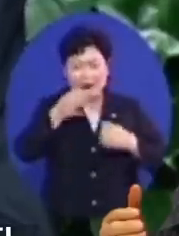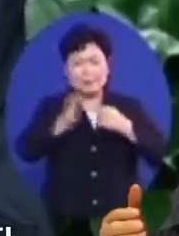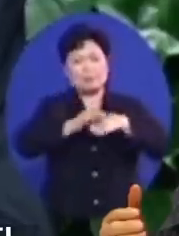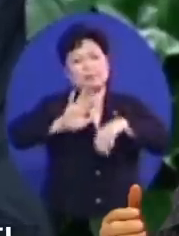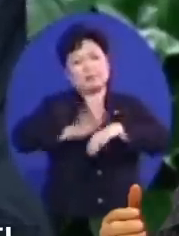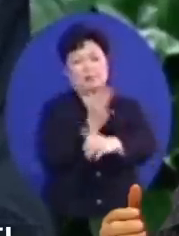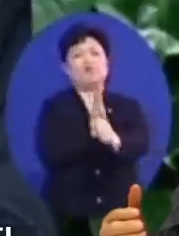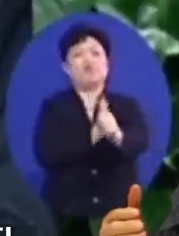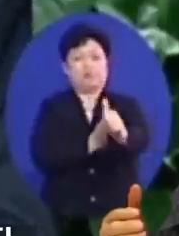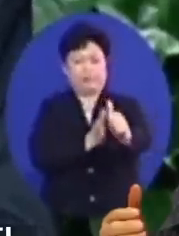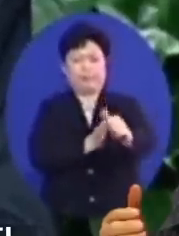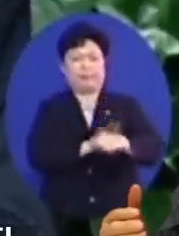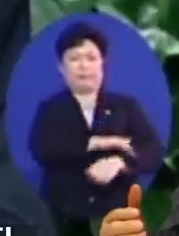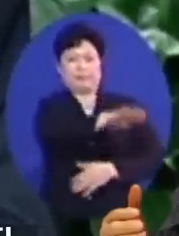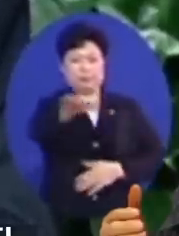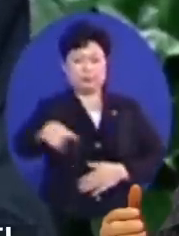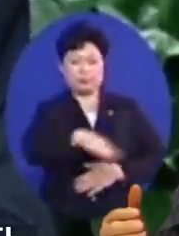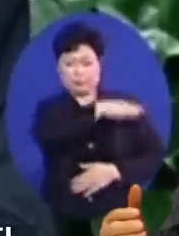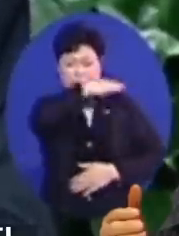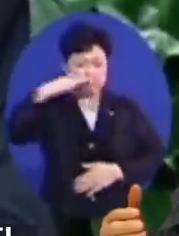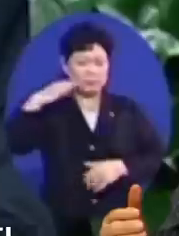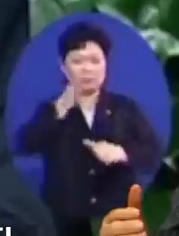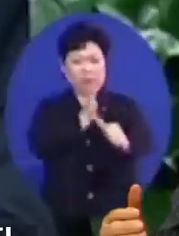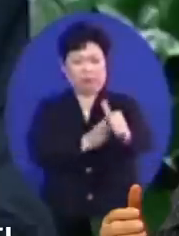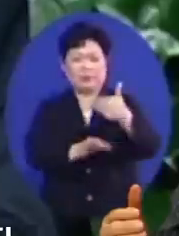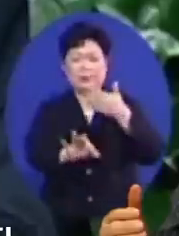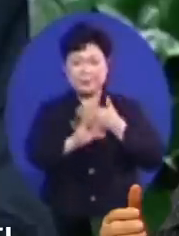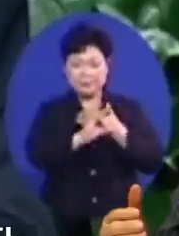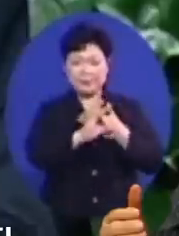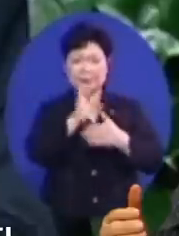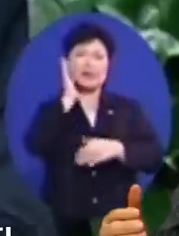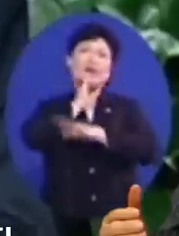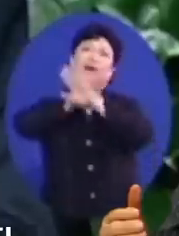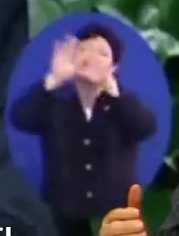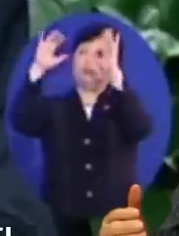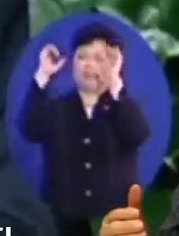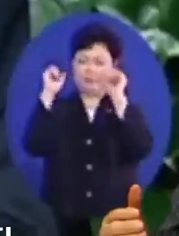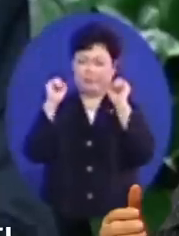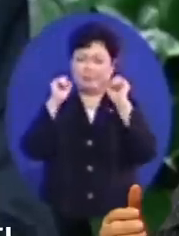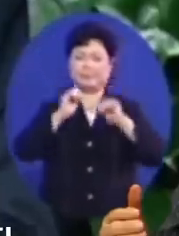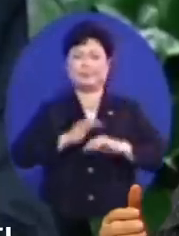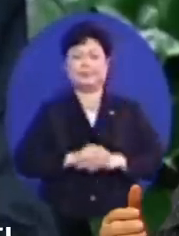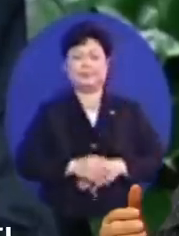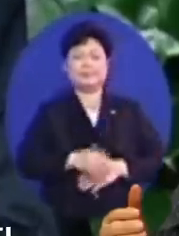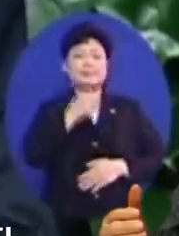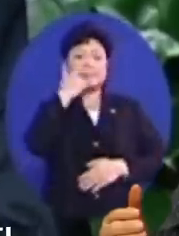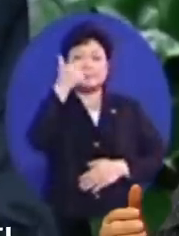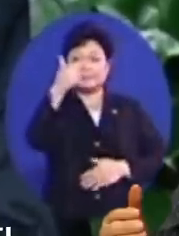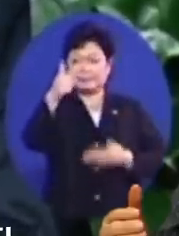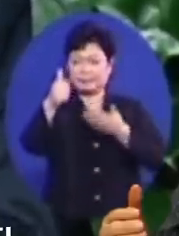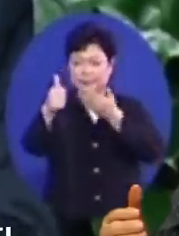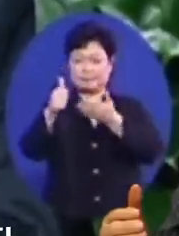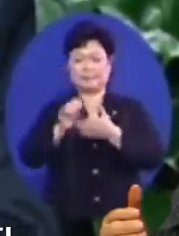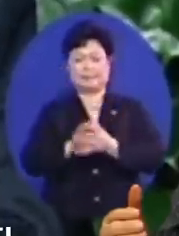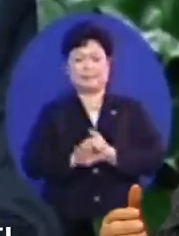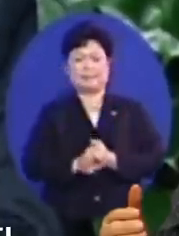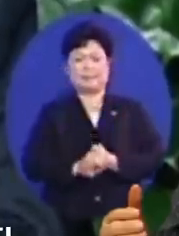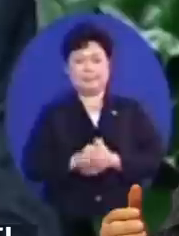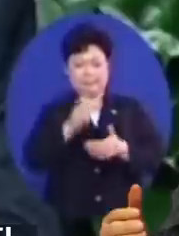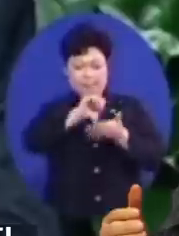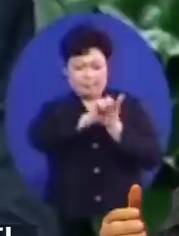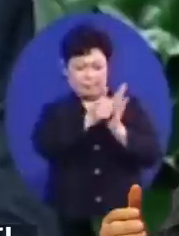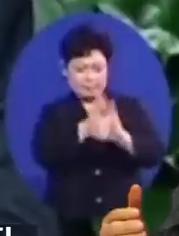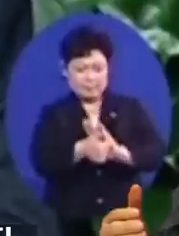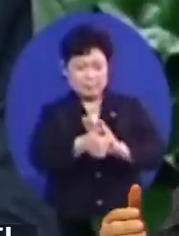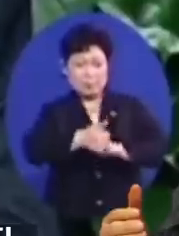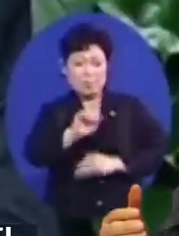했어요. 우리가 올바르게 구하면 하늘에 계신 아버지가 자식들인